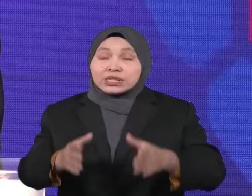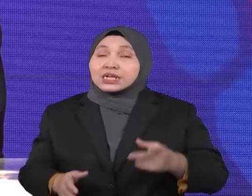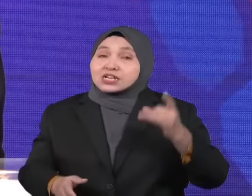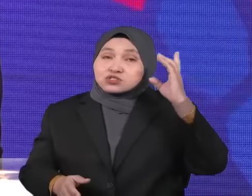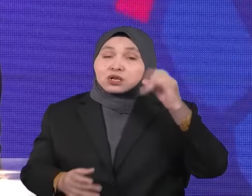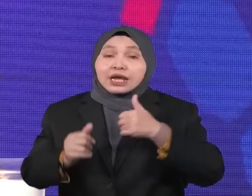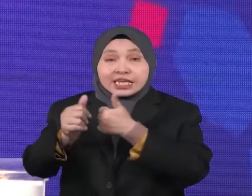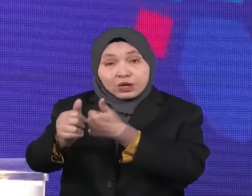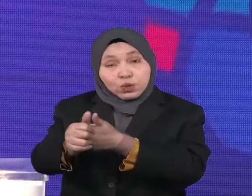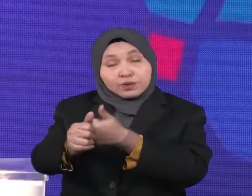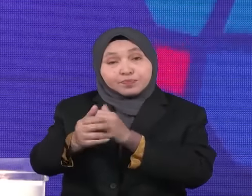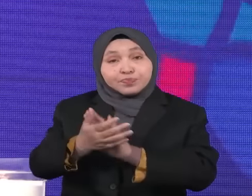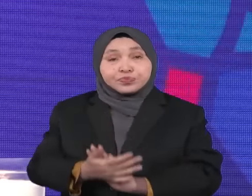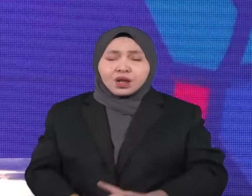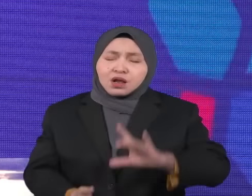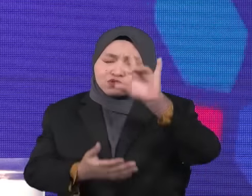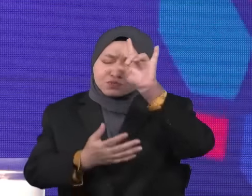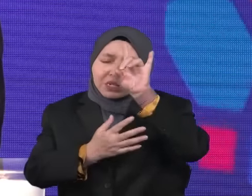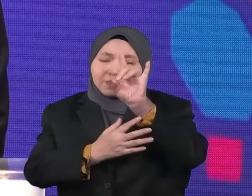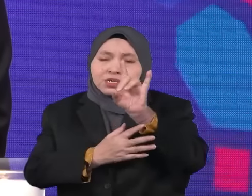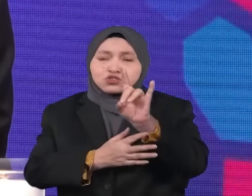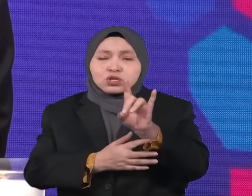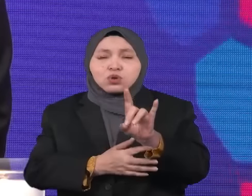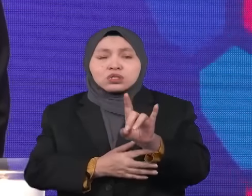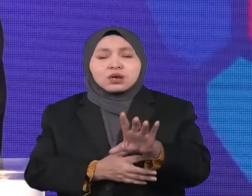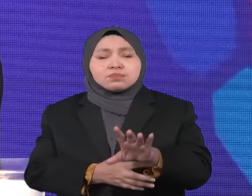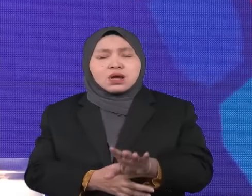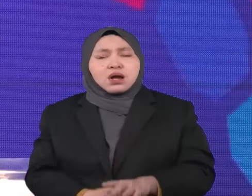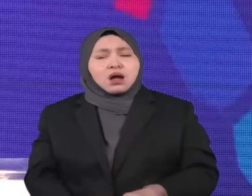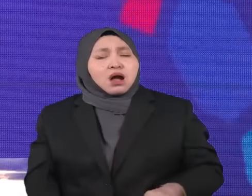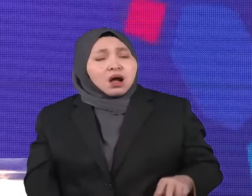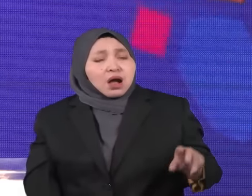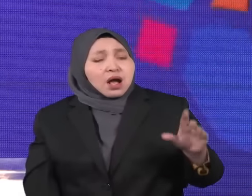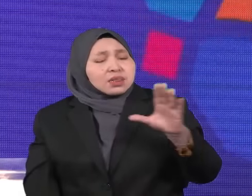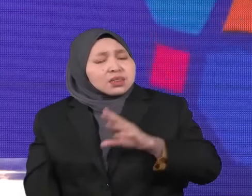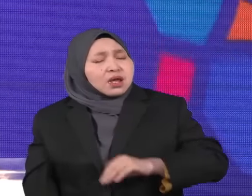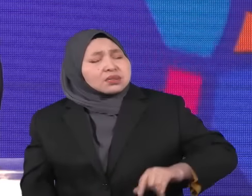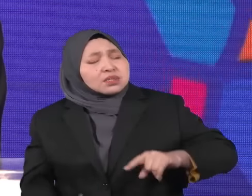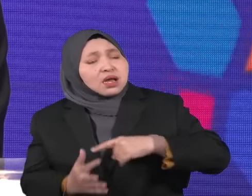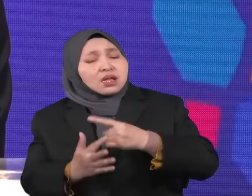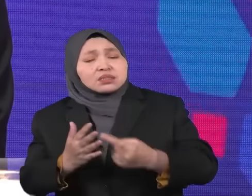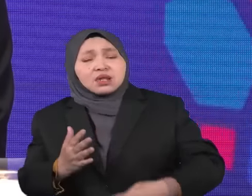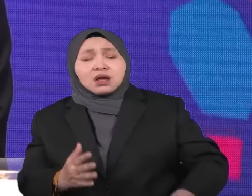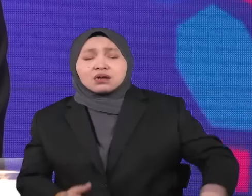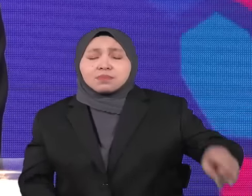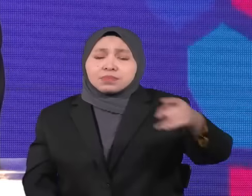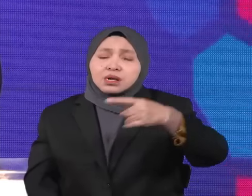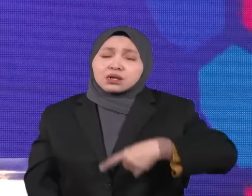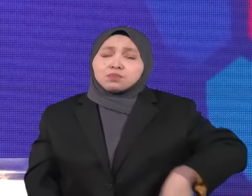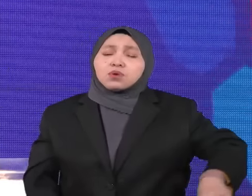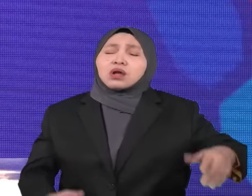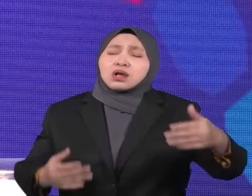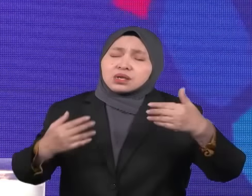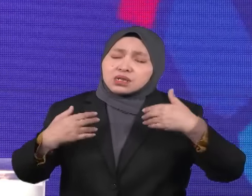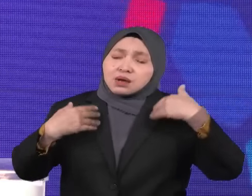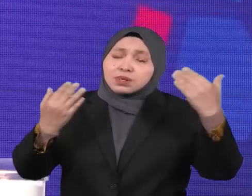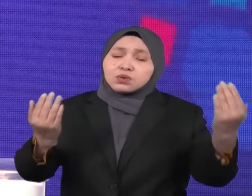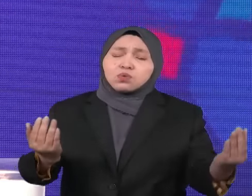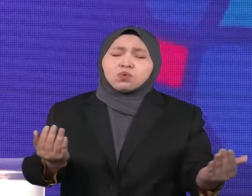ikut, auzubillahi minasyaitanirrajim. Wa minhum man